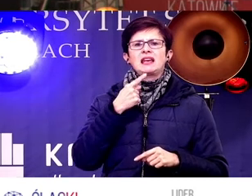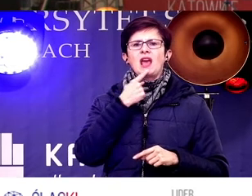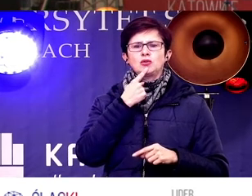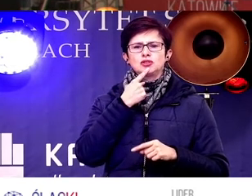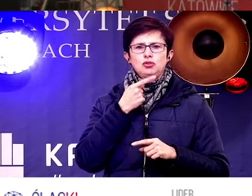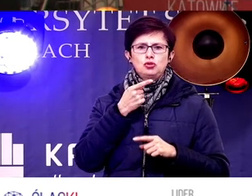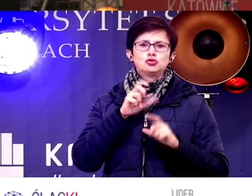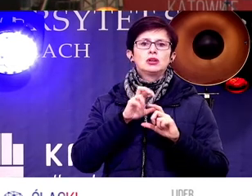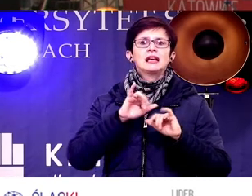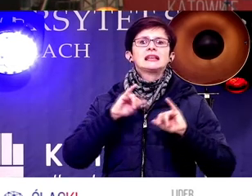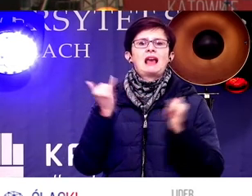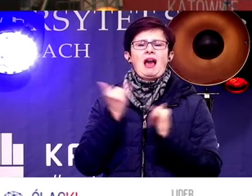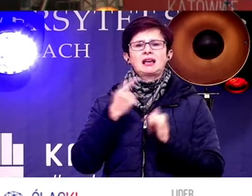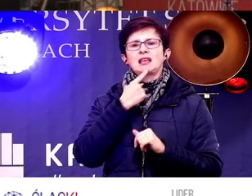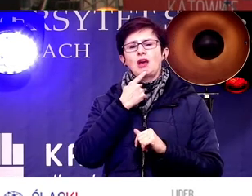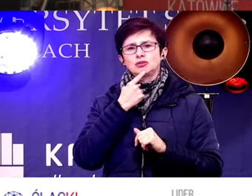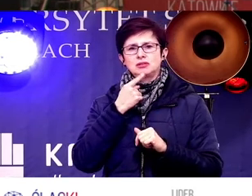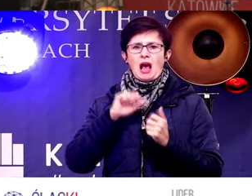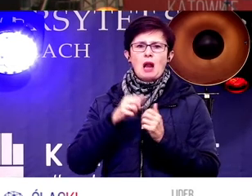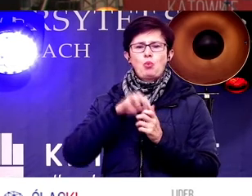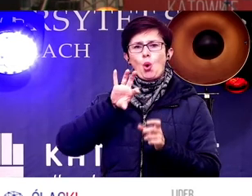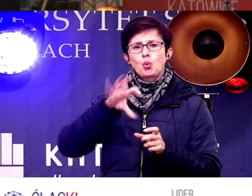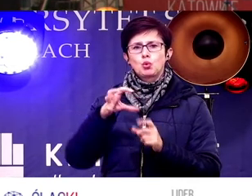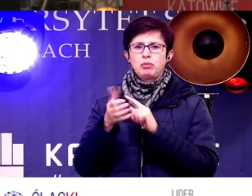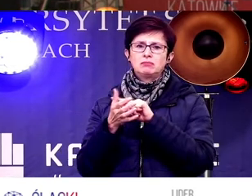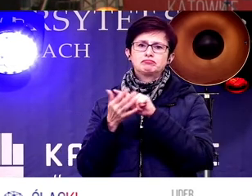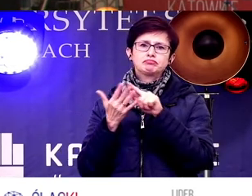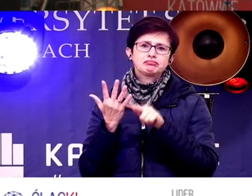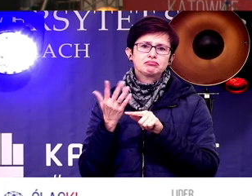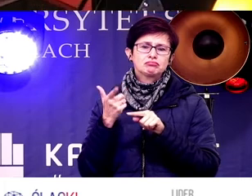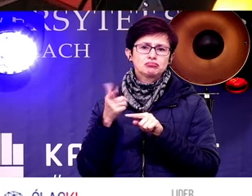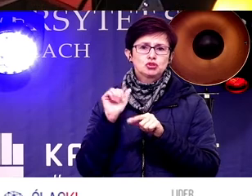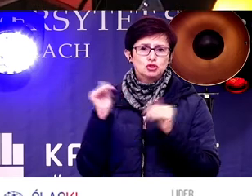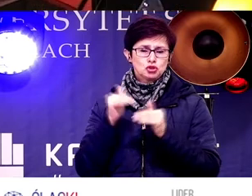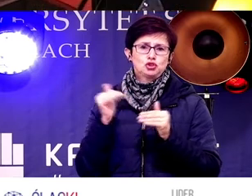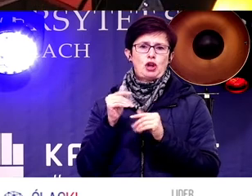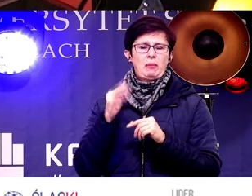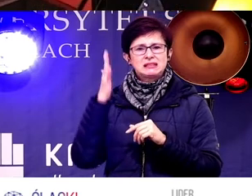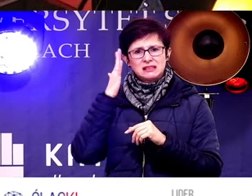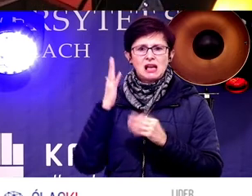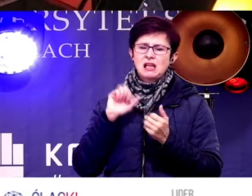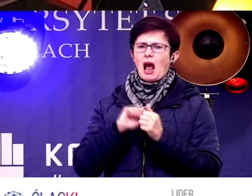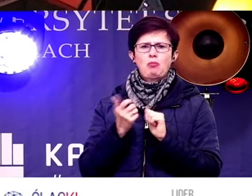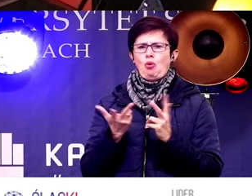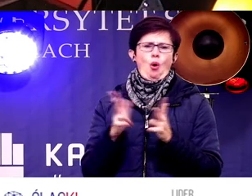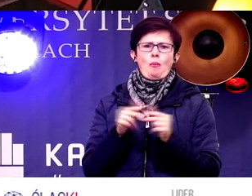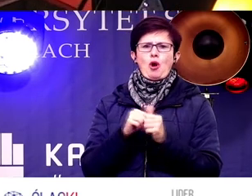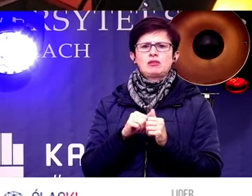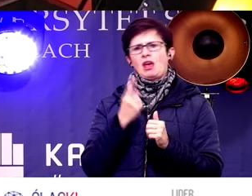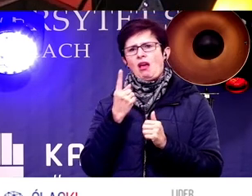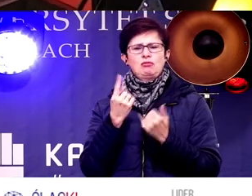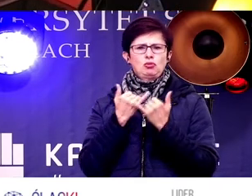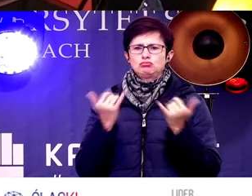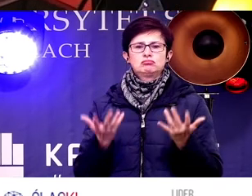wybrane języki? Czy to jest jakaś grupa języków, w które warto zainwestować, czy to jest w zasadzie znajomość jakiegokolwiek języka?